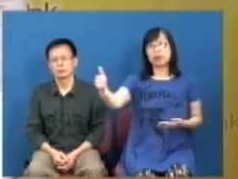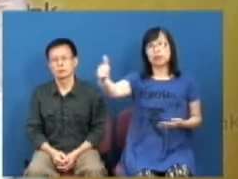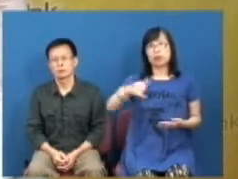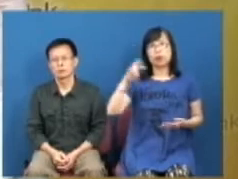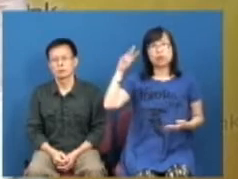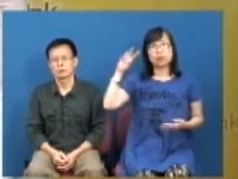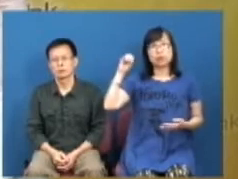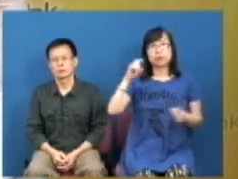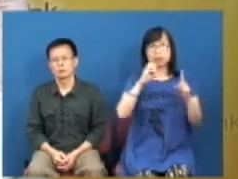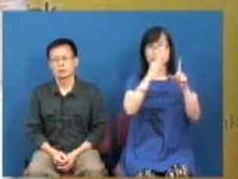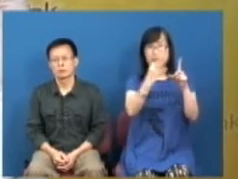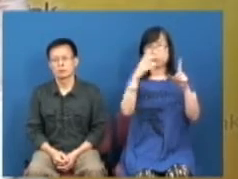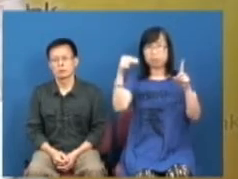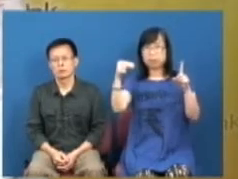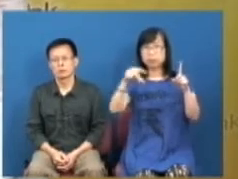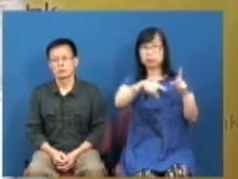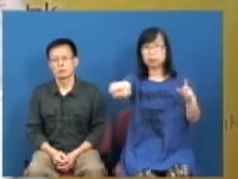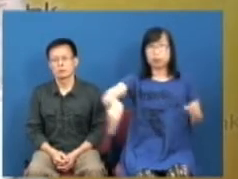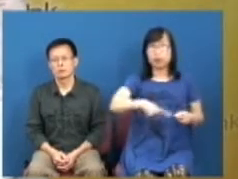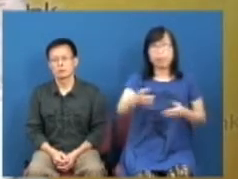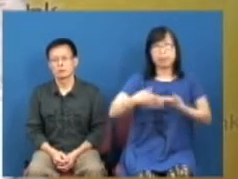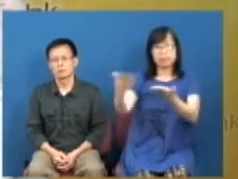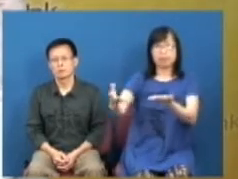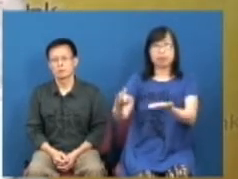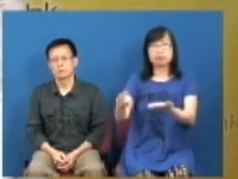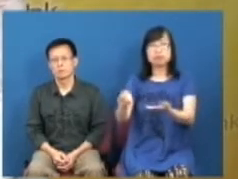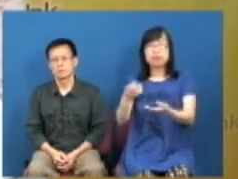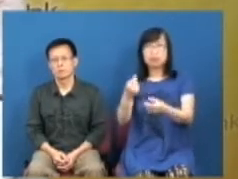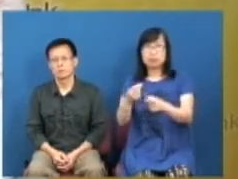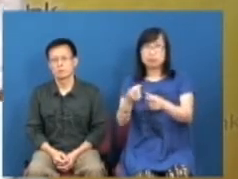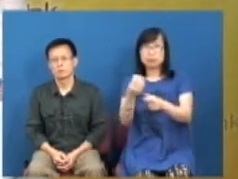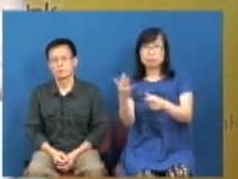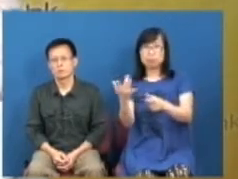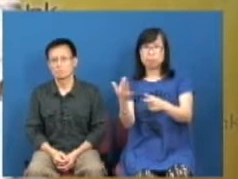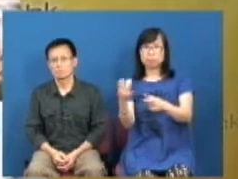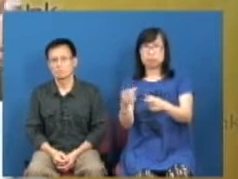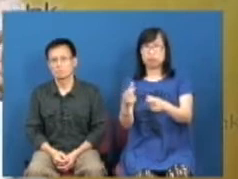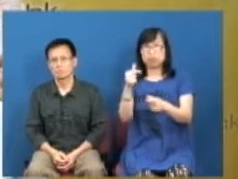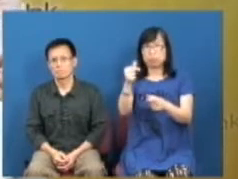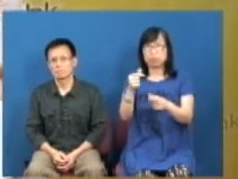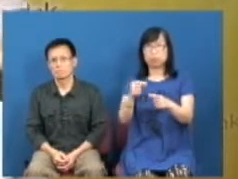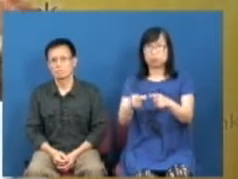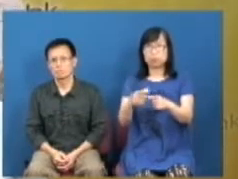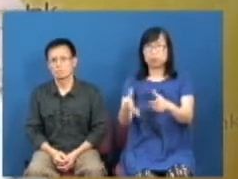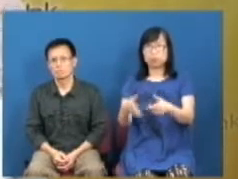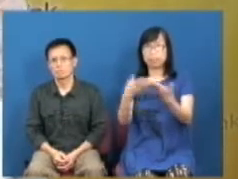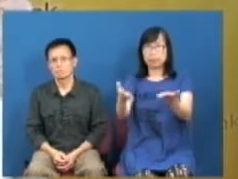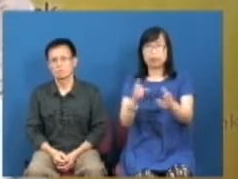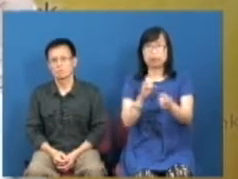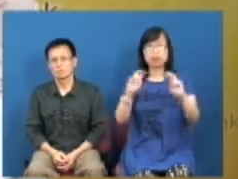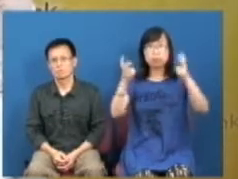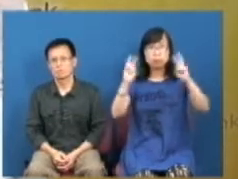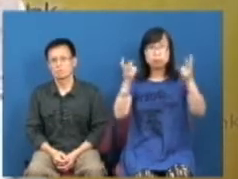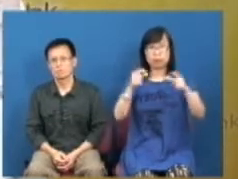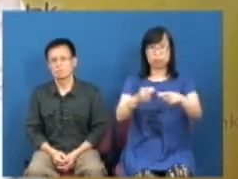軍澳137區俾翻幾十公頃你，但係咧俾翻40-50公頃俾我哋做主題公園，因